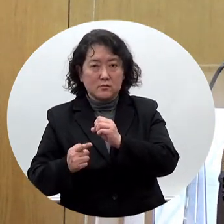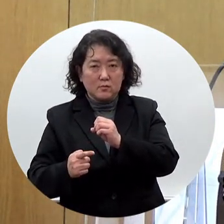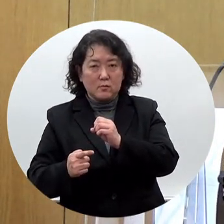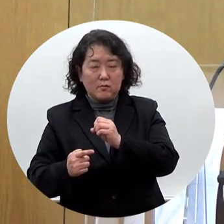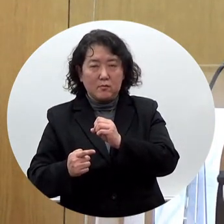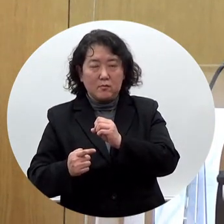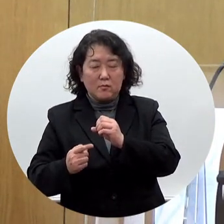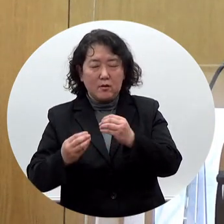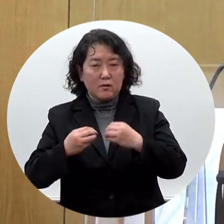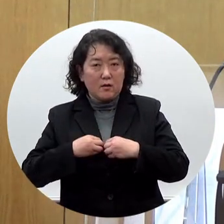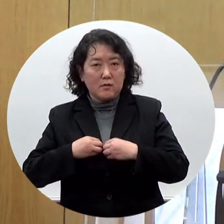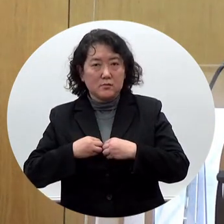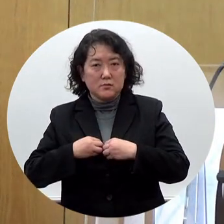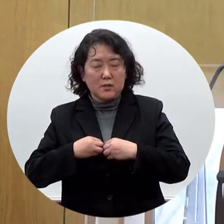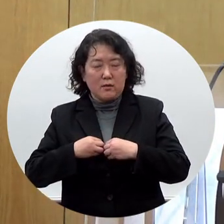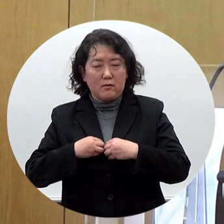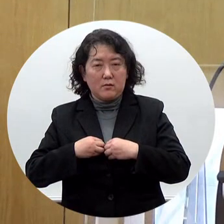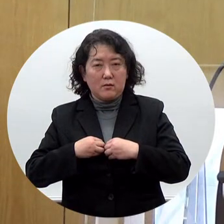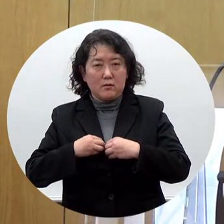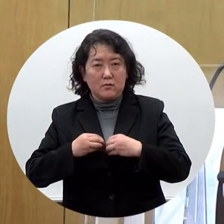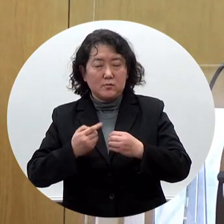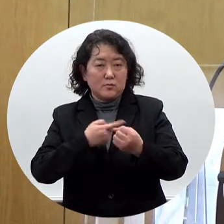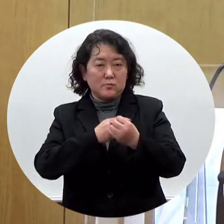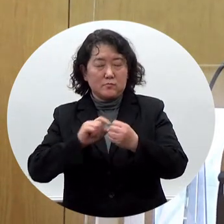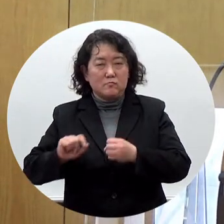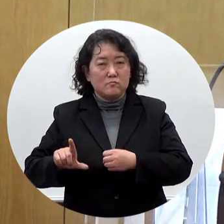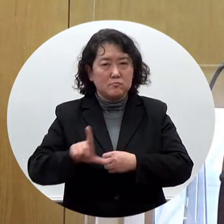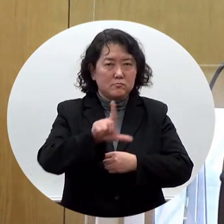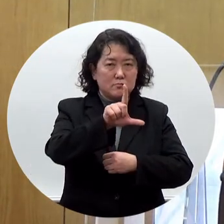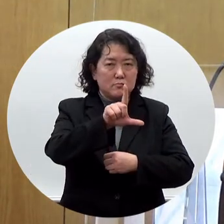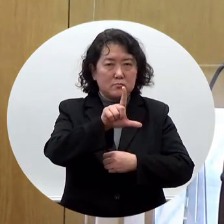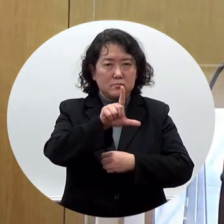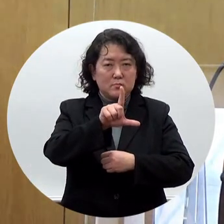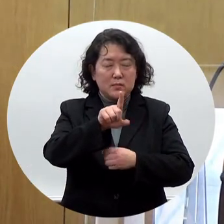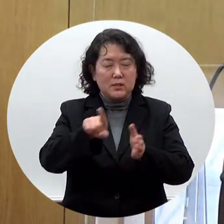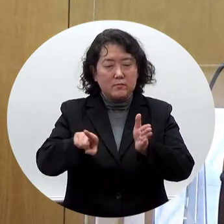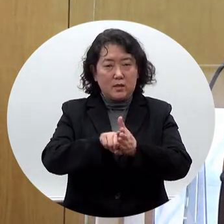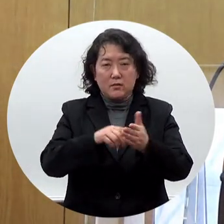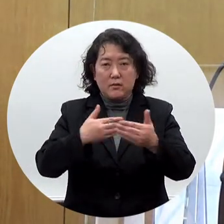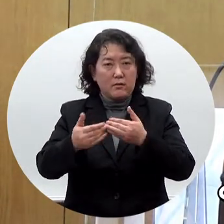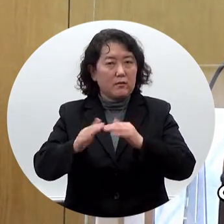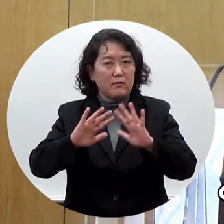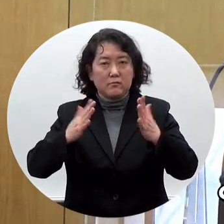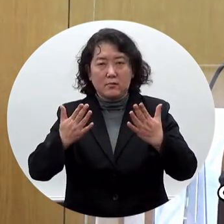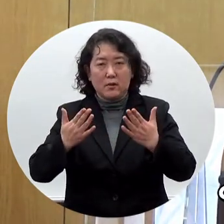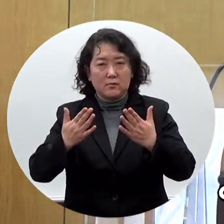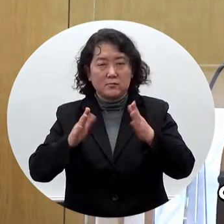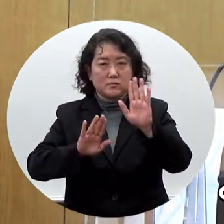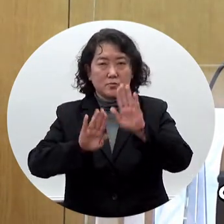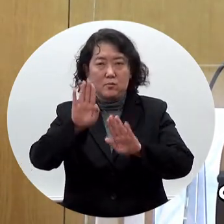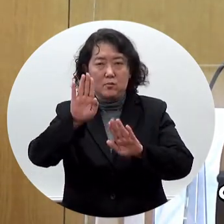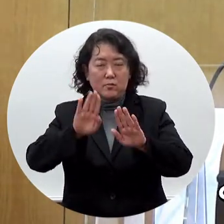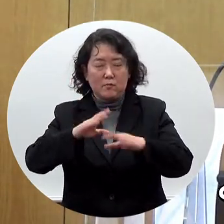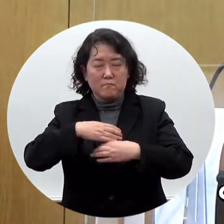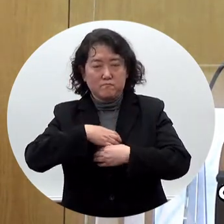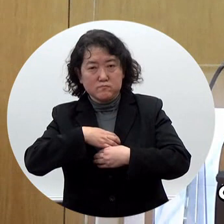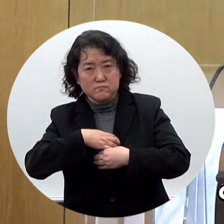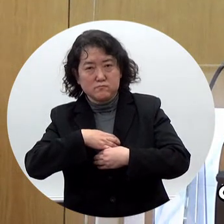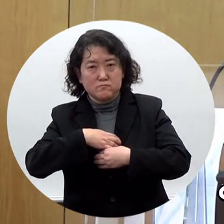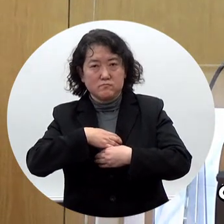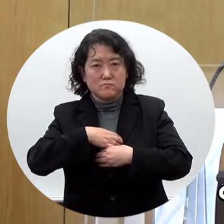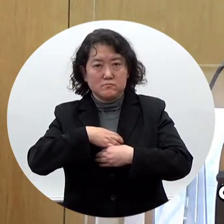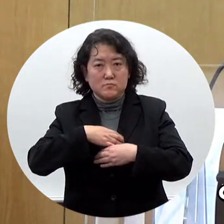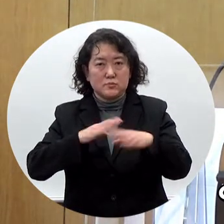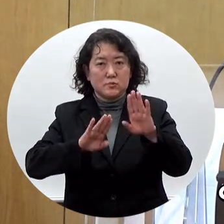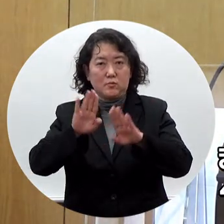が経験したことのない規模で押し寄せてきている状況というふうな強い危機感を示されております